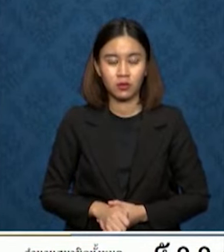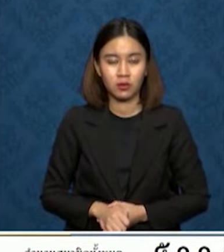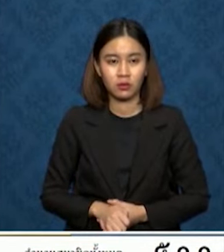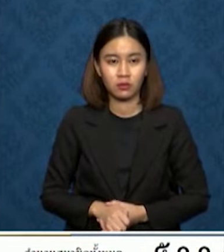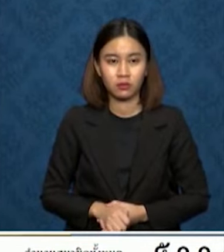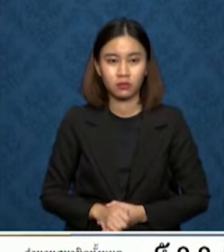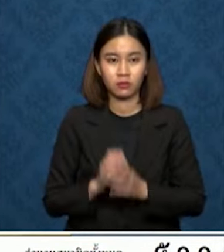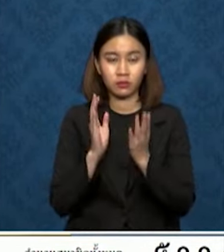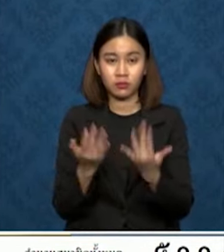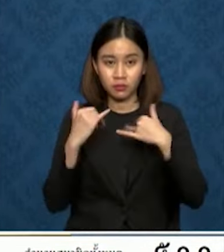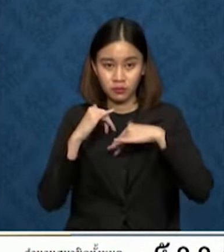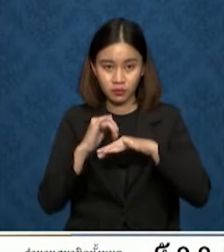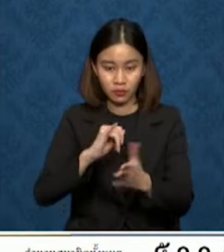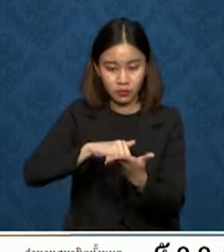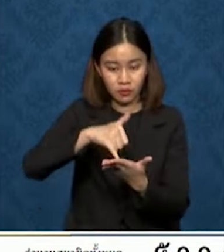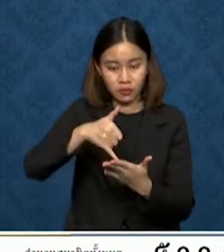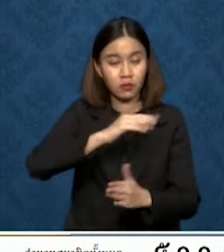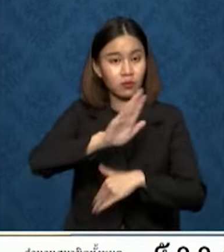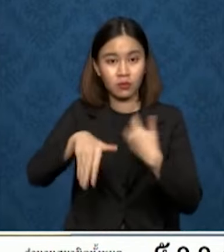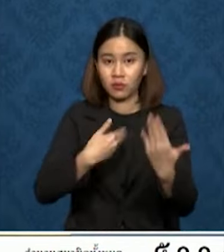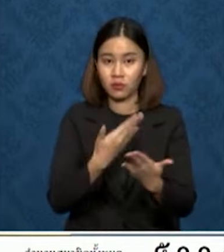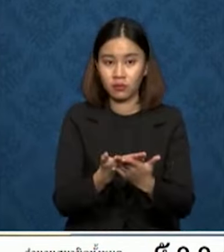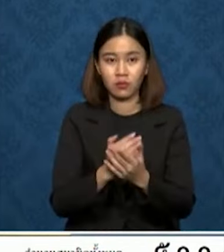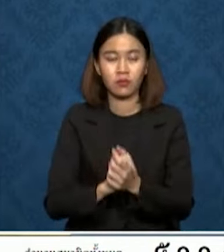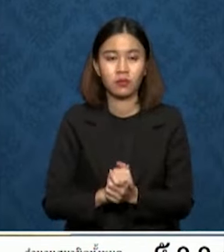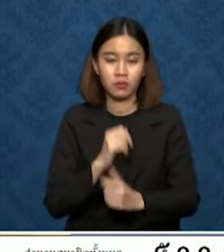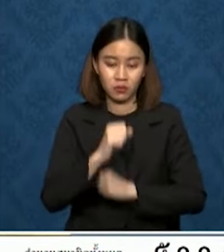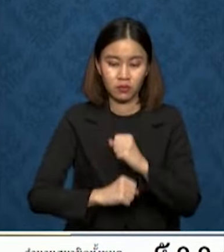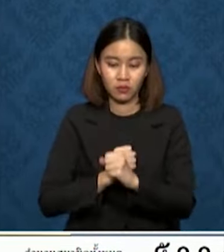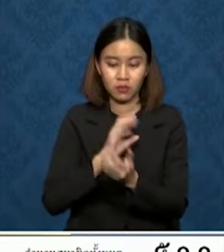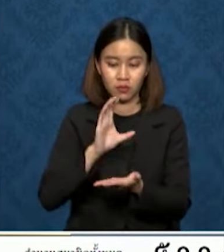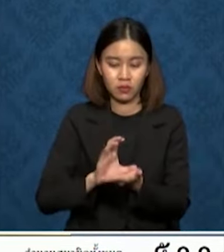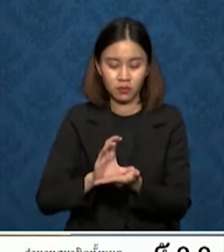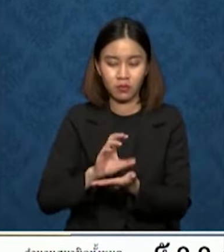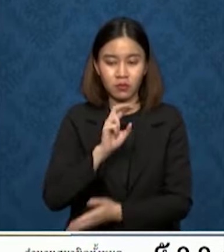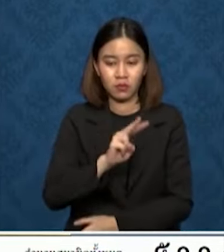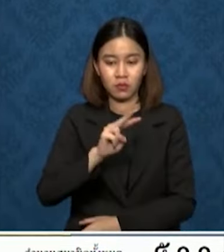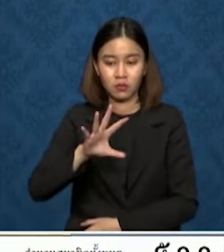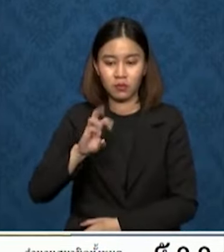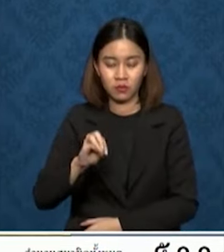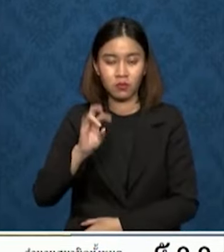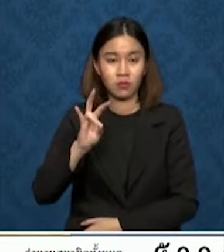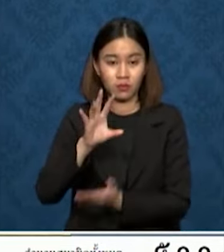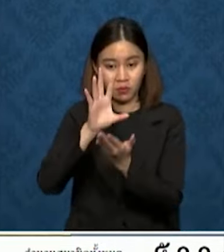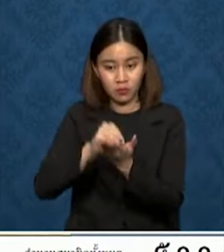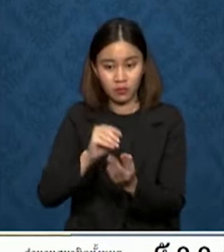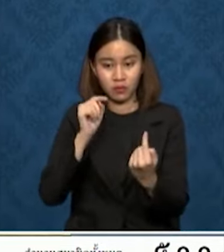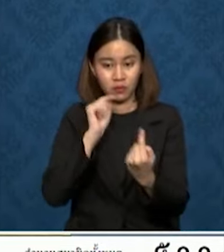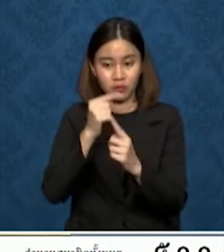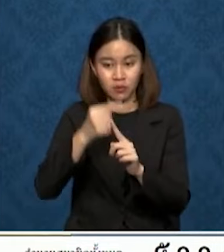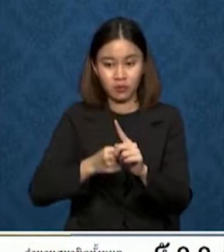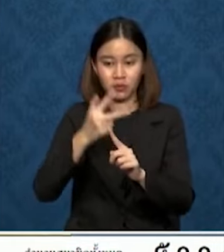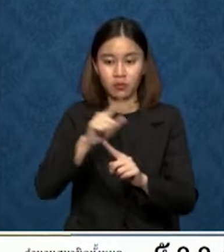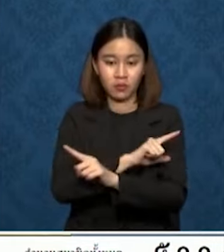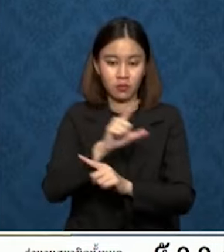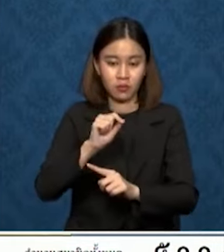มีผู้เข้าบมบัรทั้งหมดนะคร ท่ัตาครับในปีงบประมาณ 2,567 ข้อมูถึมาที่ 24 มีน